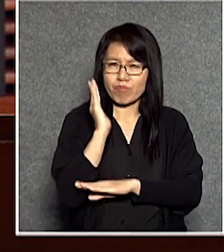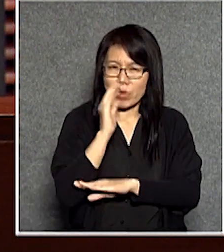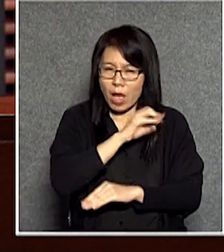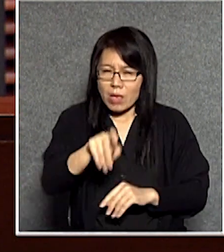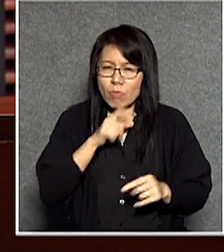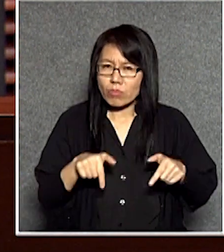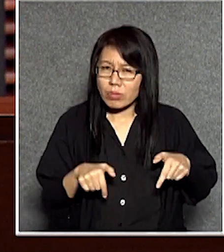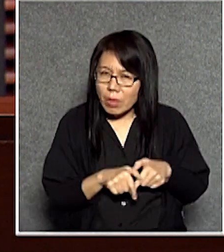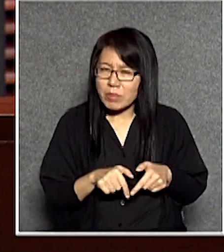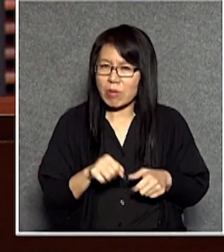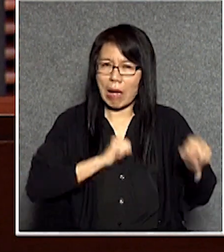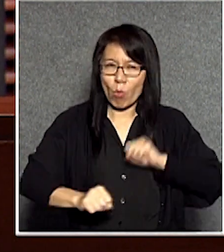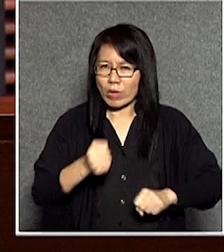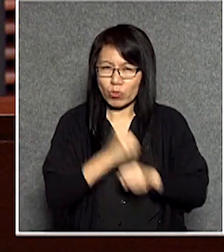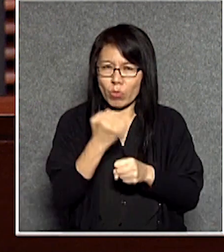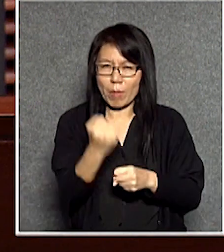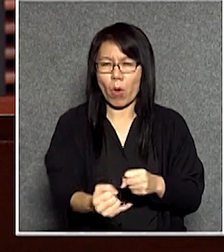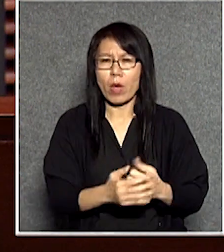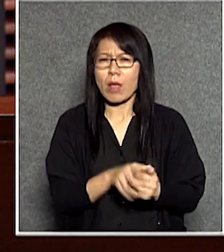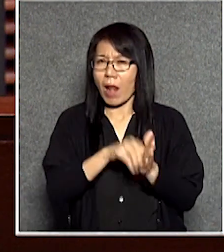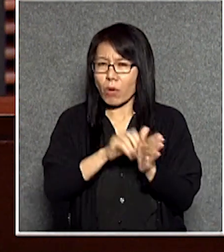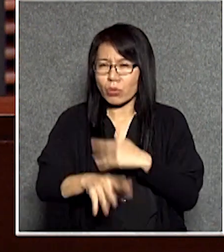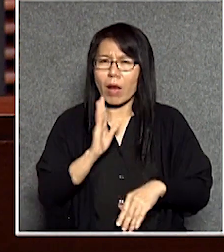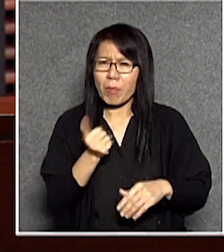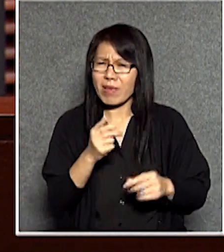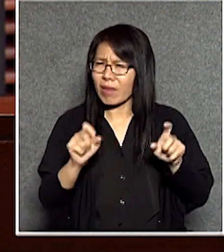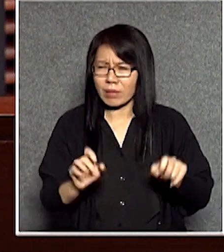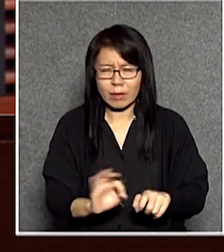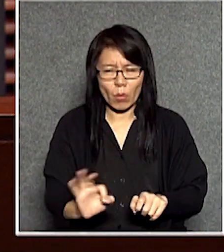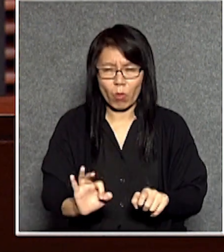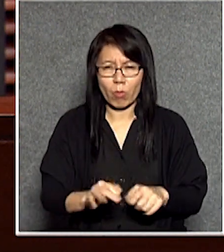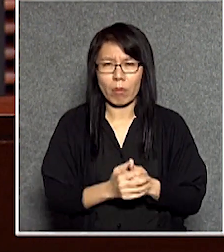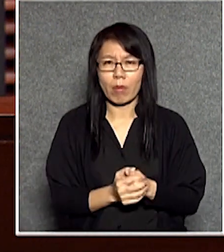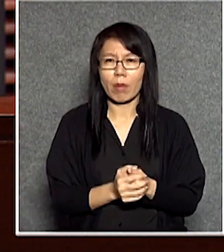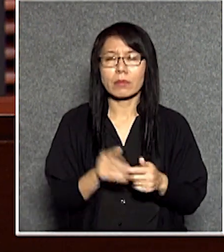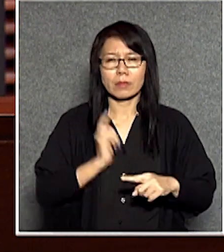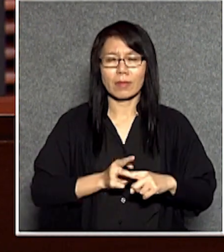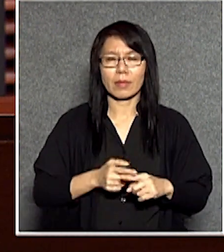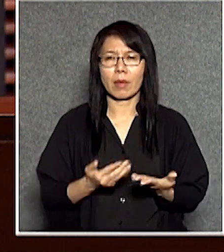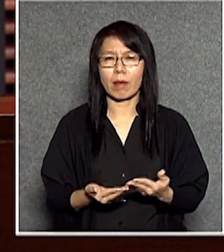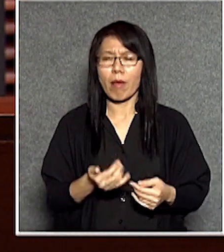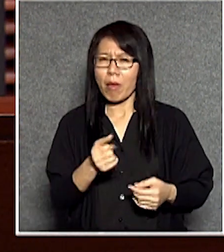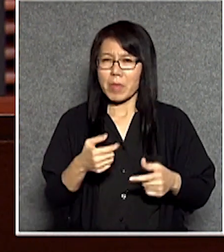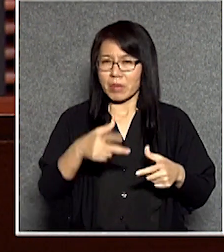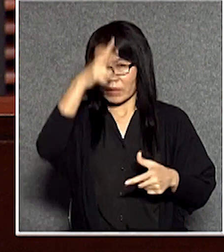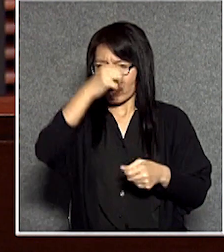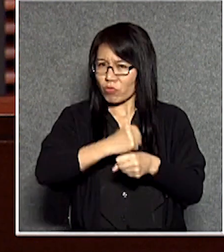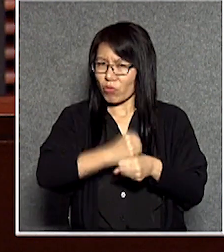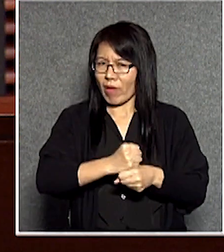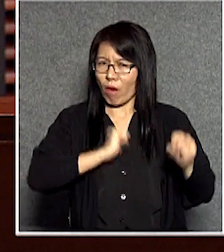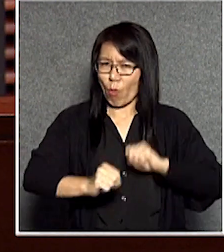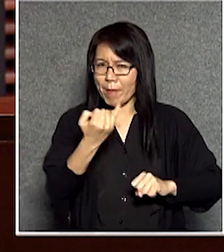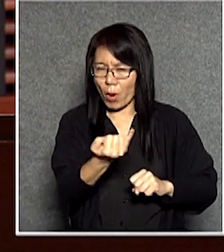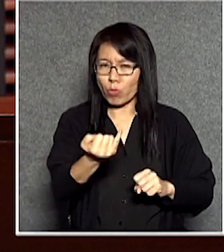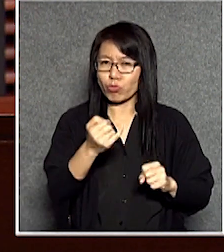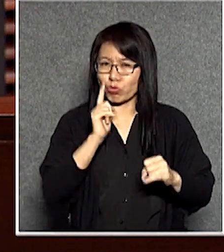意作出失當行為，而亦都欠缺了合理的解釋或者理由。 當然，是否屬於公職人員行為失當，最終應